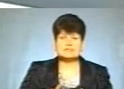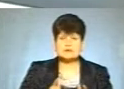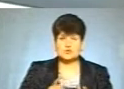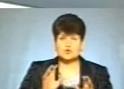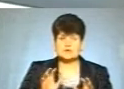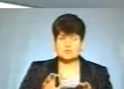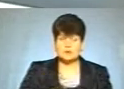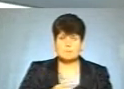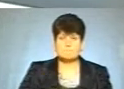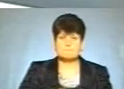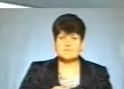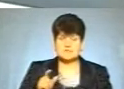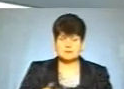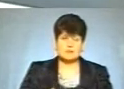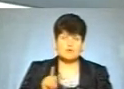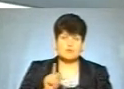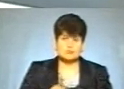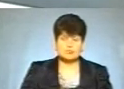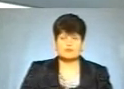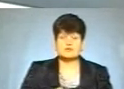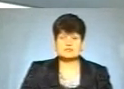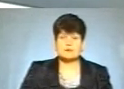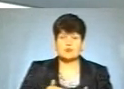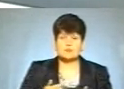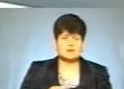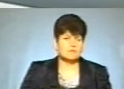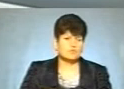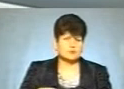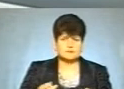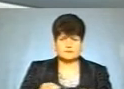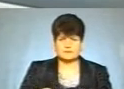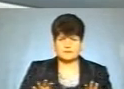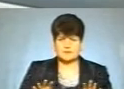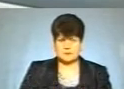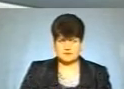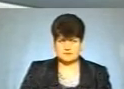законодавства, працівнику обов'язково повинні запропонувати будь-яке вакантне місце.